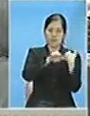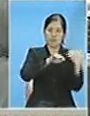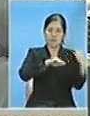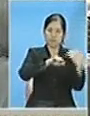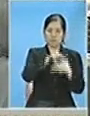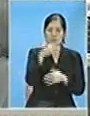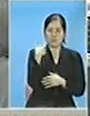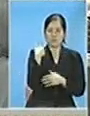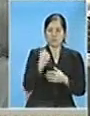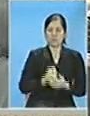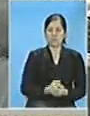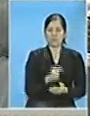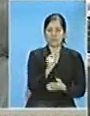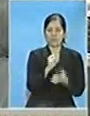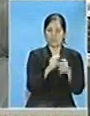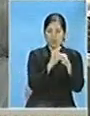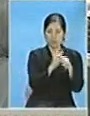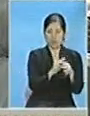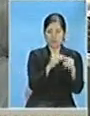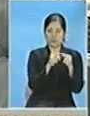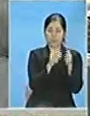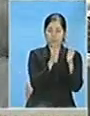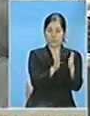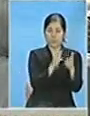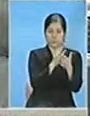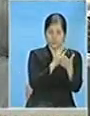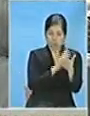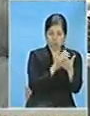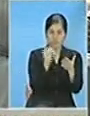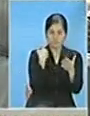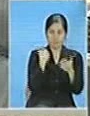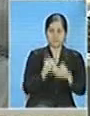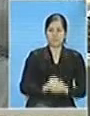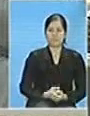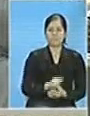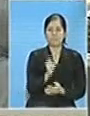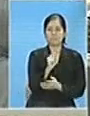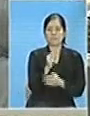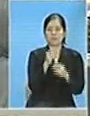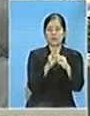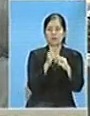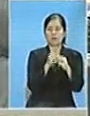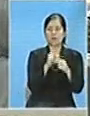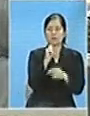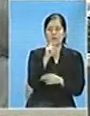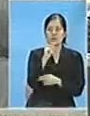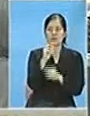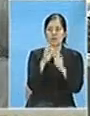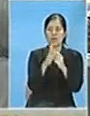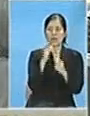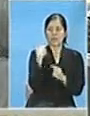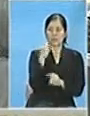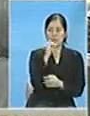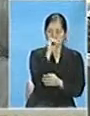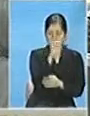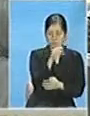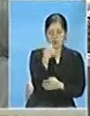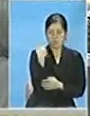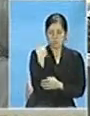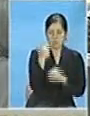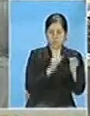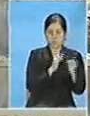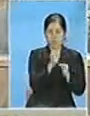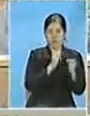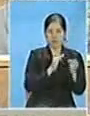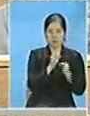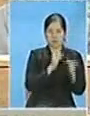นะครับก็คือเกี่ยวข้องในทางวิชาการคือเรื่องโพเดอร์เมื่อกี้ท่านธนาก็พูดขึ้นมาที่จริงกับผมก็จะไม่พูดเรื่องนี้แล้วนะครับนึ